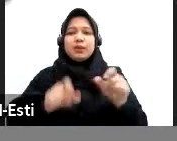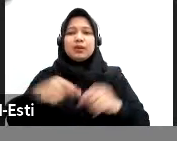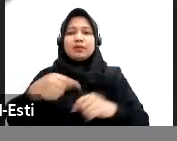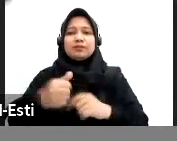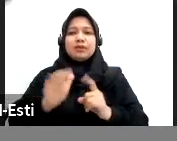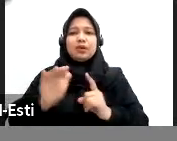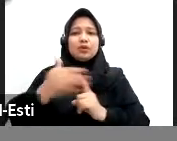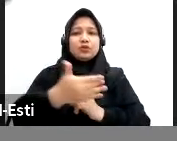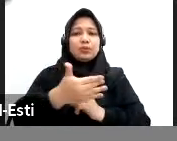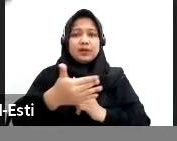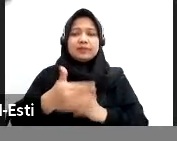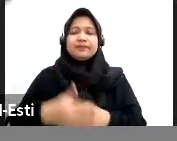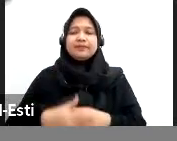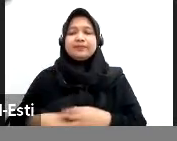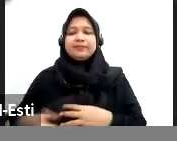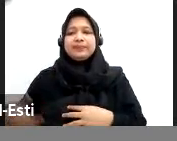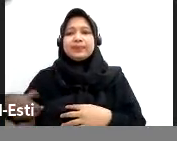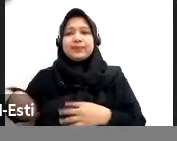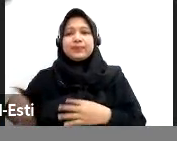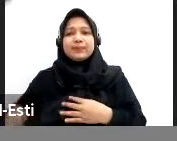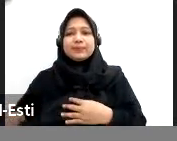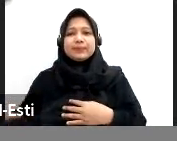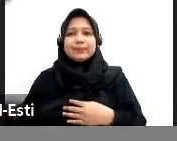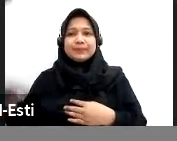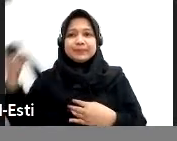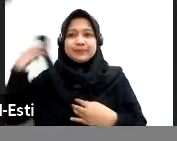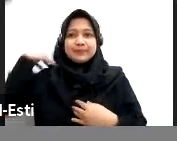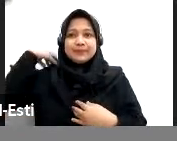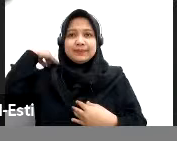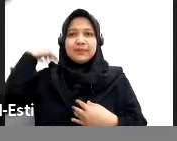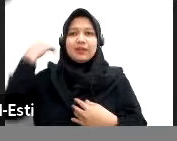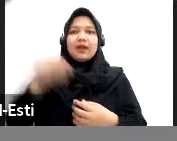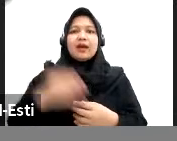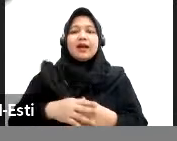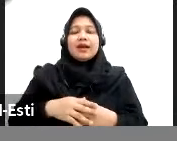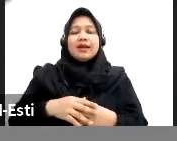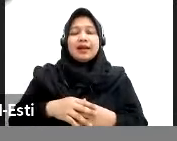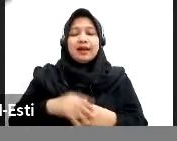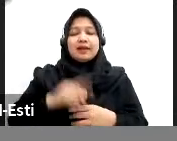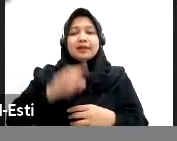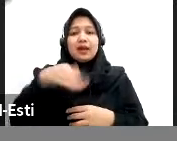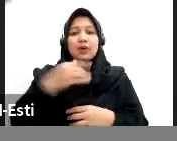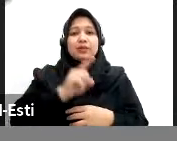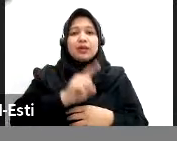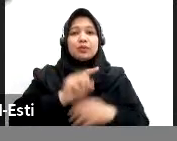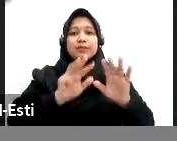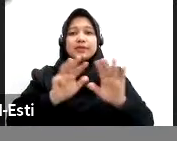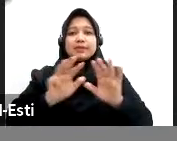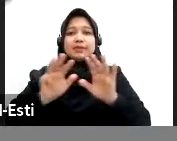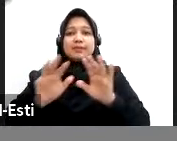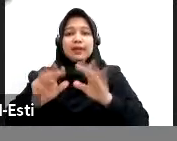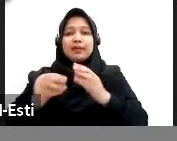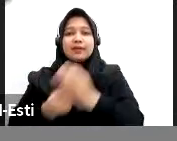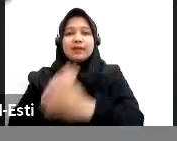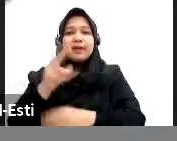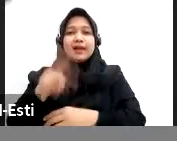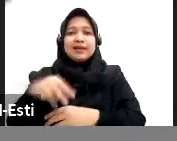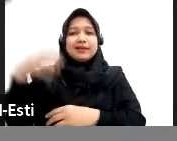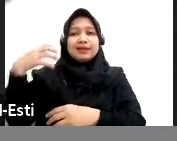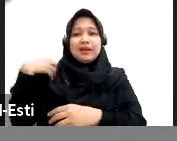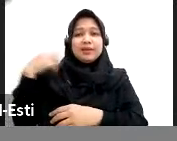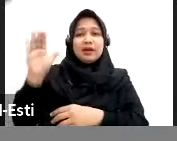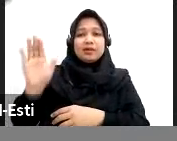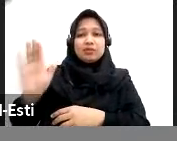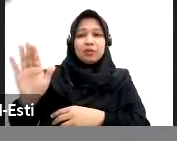berkala lalu sejak tahun 1999 kemudian berkembang tidak hanya di Amerika Tapi juga